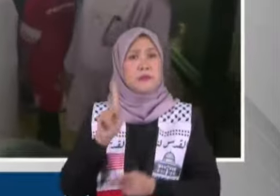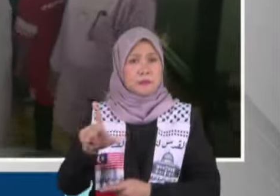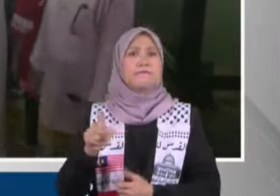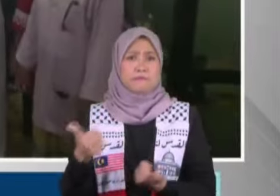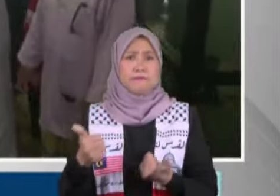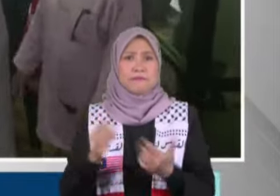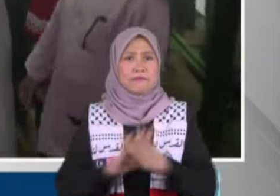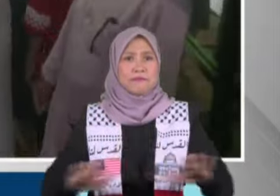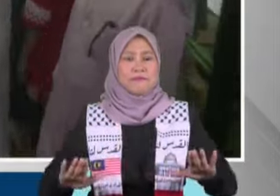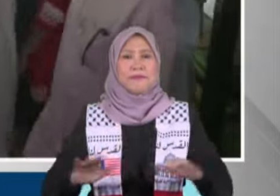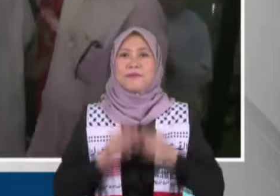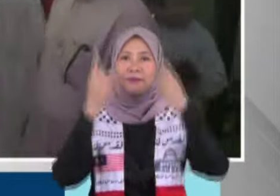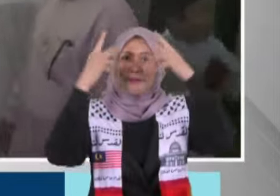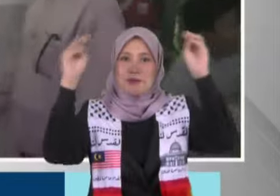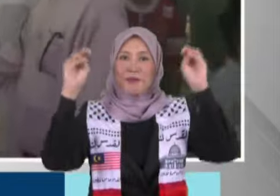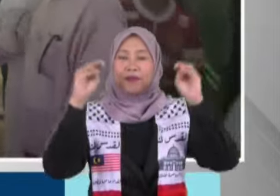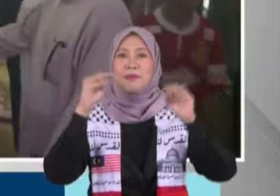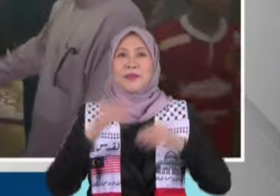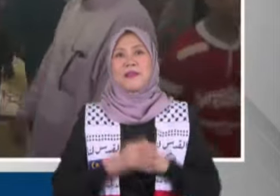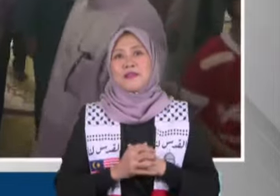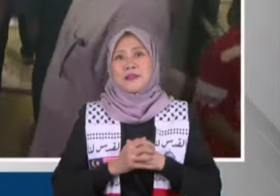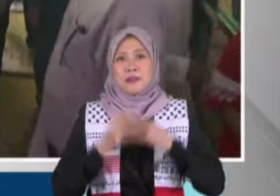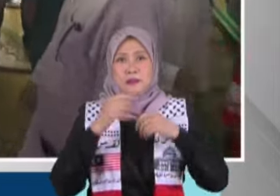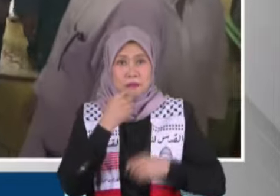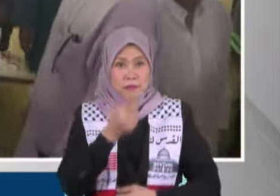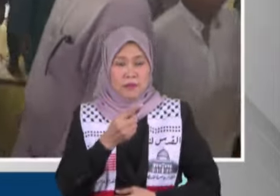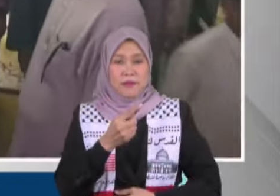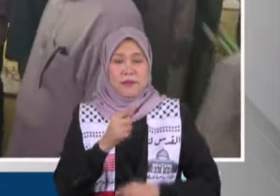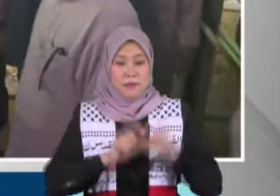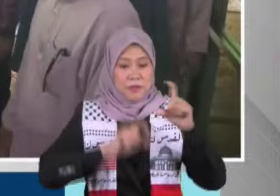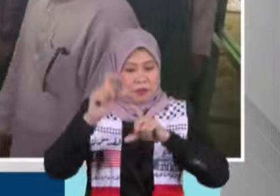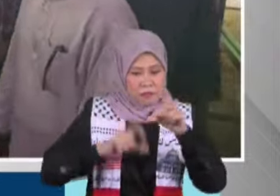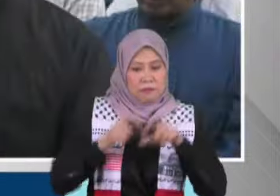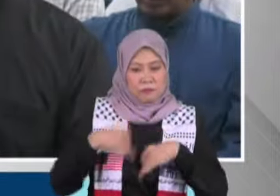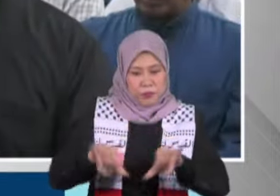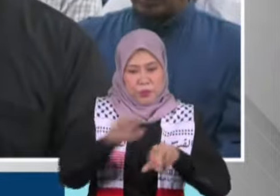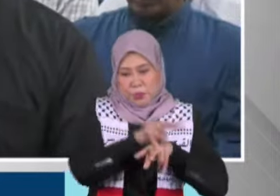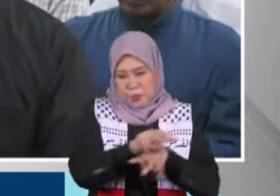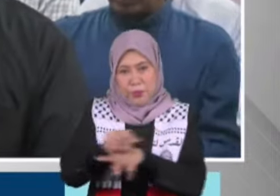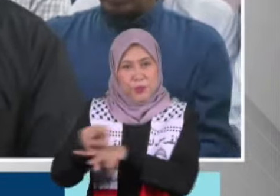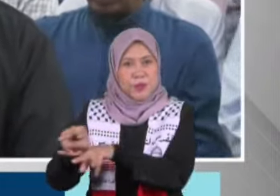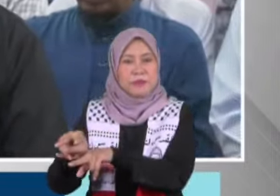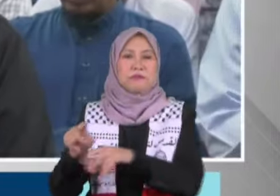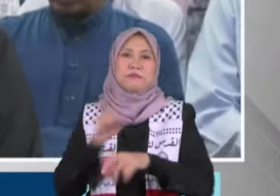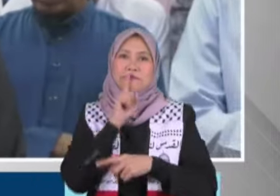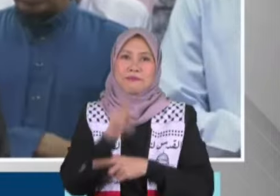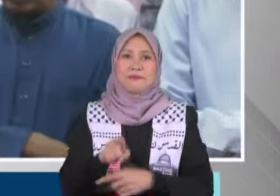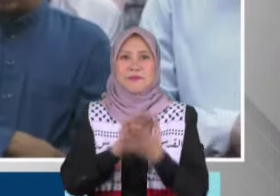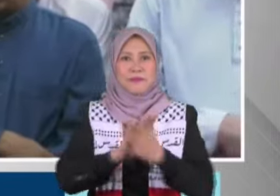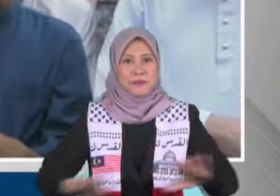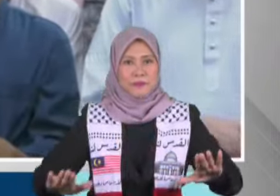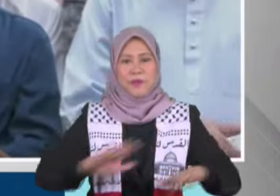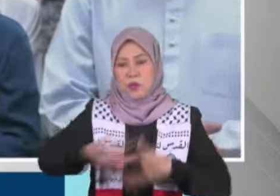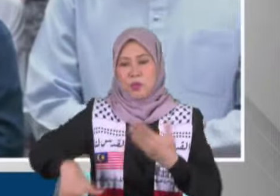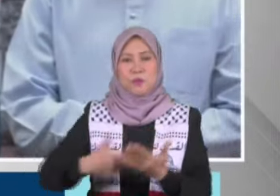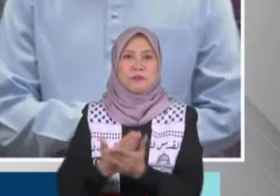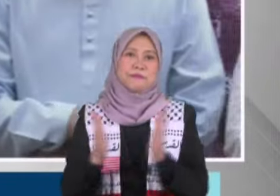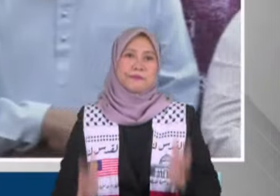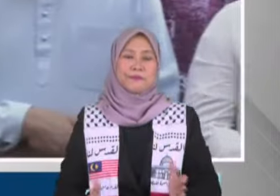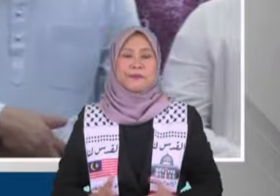dikunjungi. Jelas Perdana Menteri, Dewan Bandaraya Kuala Lumpur DBKL akan terus melakukan pemantauan dengan teliti bagi menjamin keselamatan semua